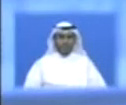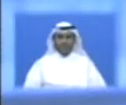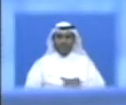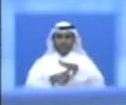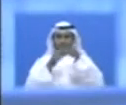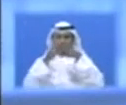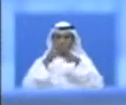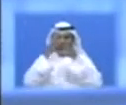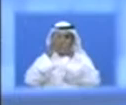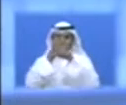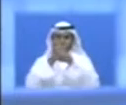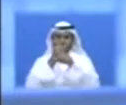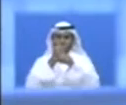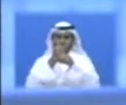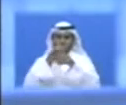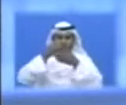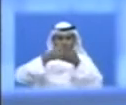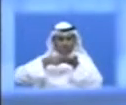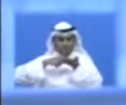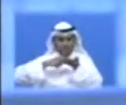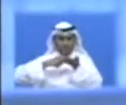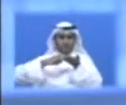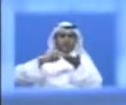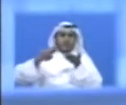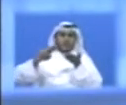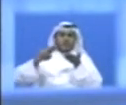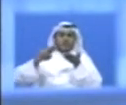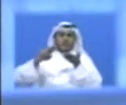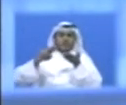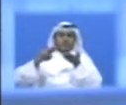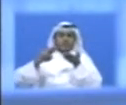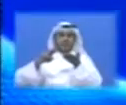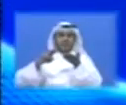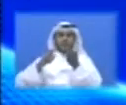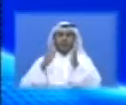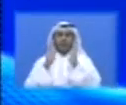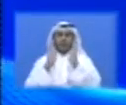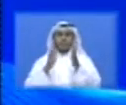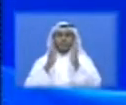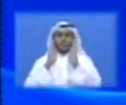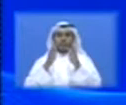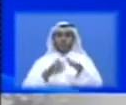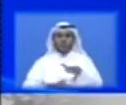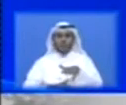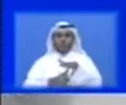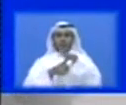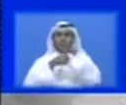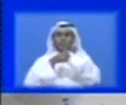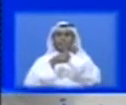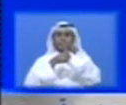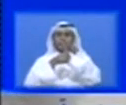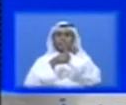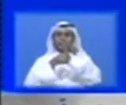بعث حضرة صاحب السمو أمير البلاد الشيخ صباح الأحمد الجابر الصباح حفظه الله ورعاه ببرقية تهنئة إلى فخامة